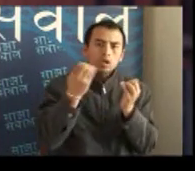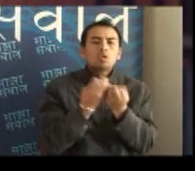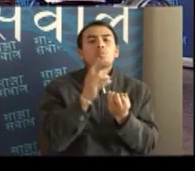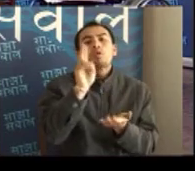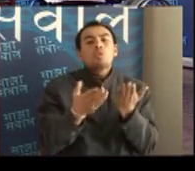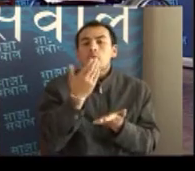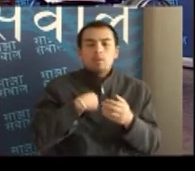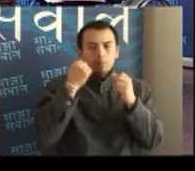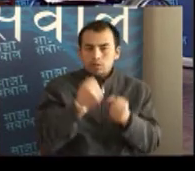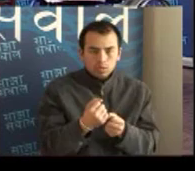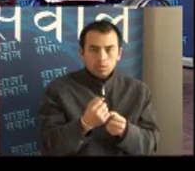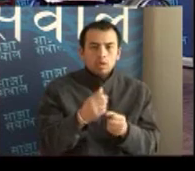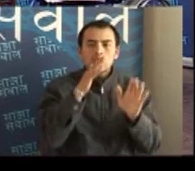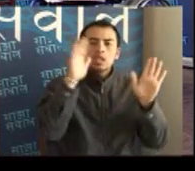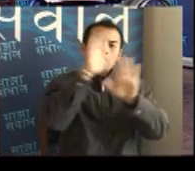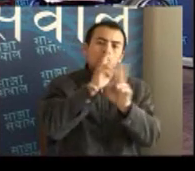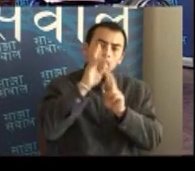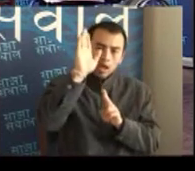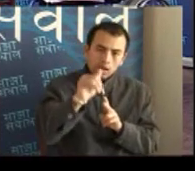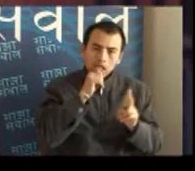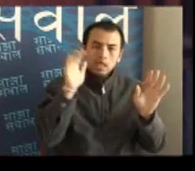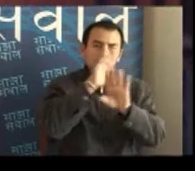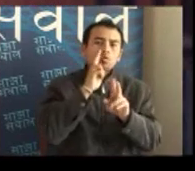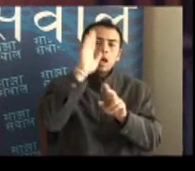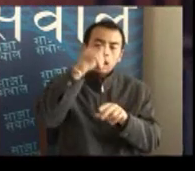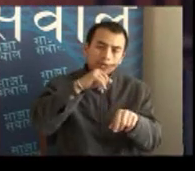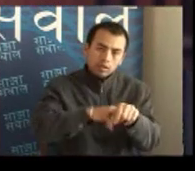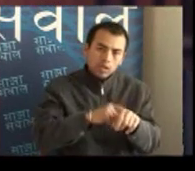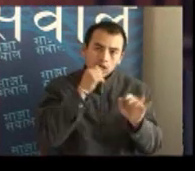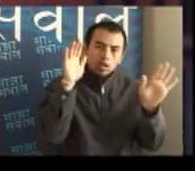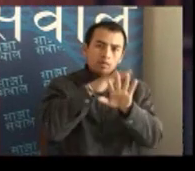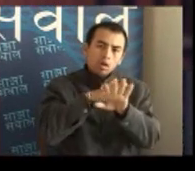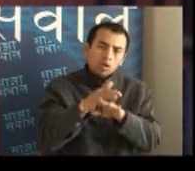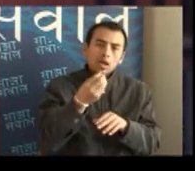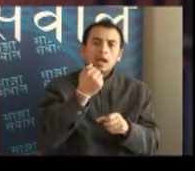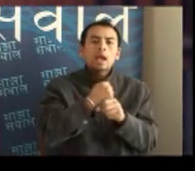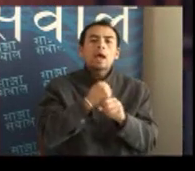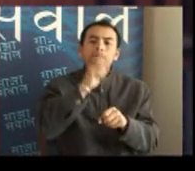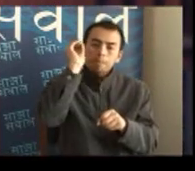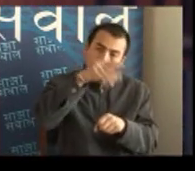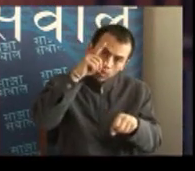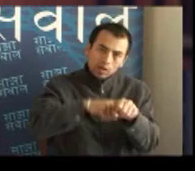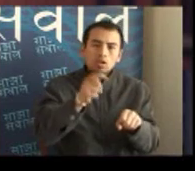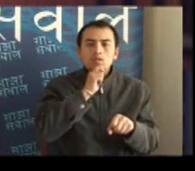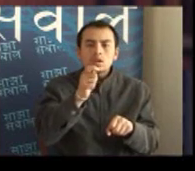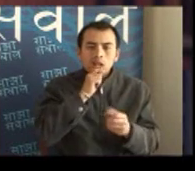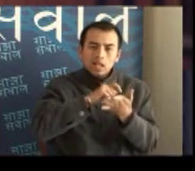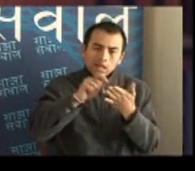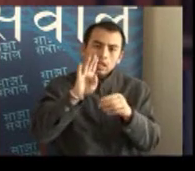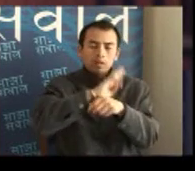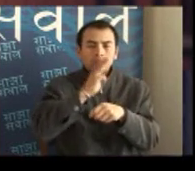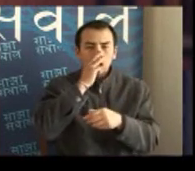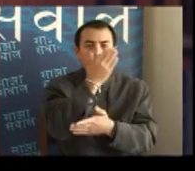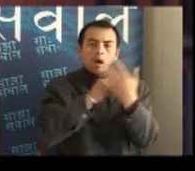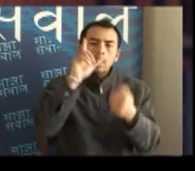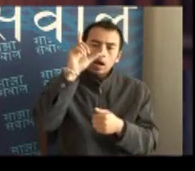म बसेको हुँ। ट्राफिकका कुराहरू आए, ट्राफिकका कुराहरू आउँदाखेरि ट्राफिकहरूले जब जागिर खान्छन् त्यस बेलामा इन्टरभ्यू अथवा लिखितको बेलामा